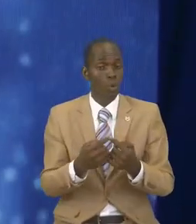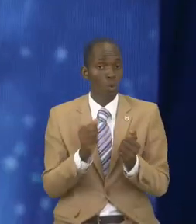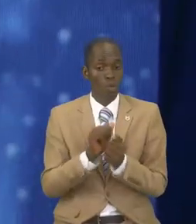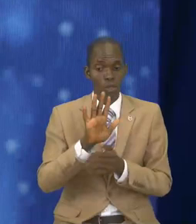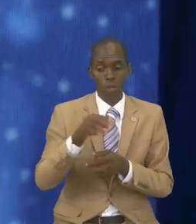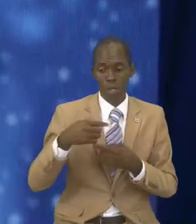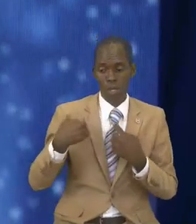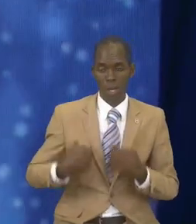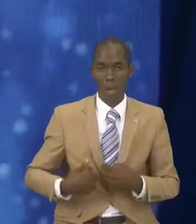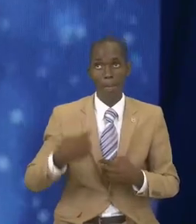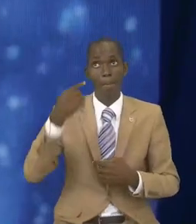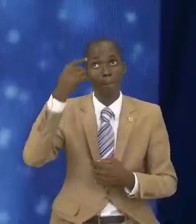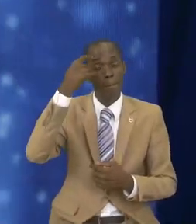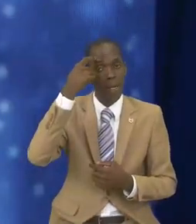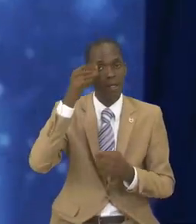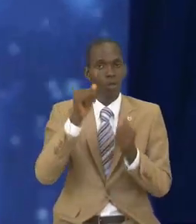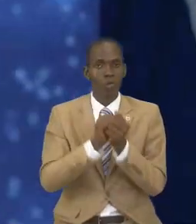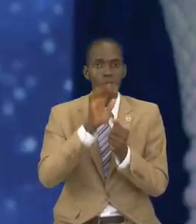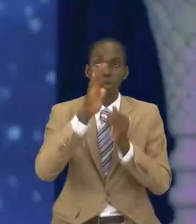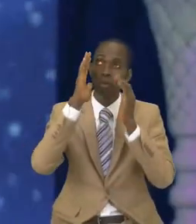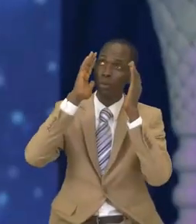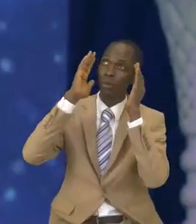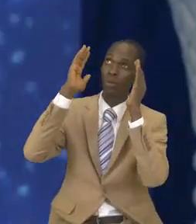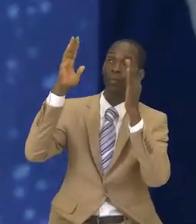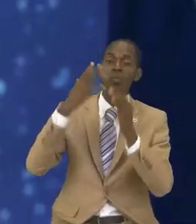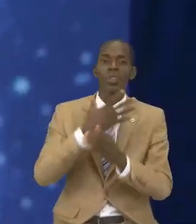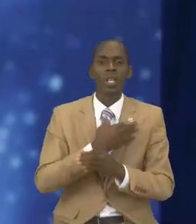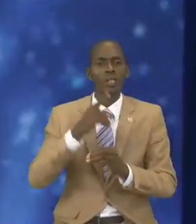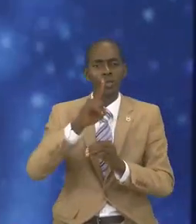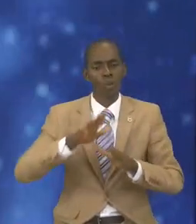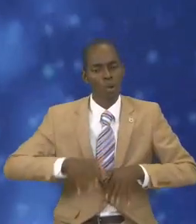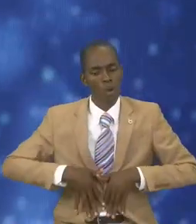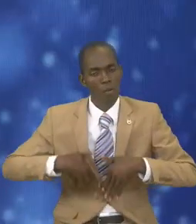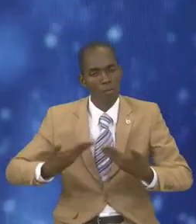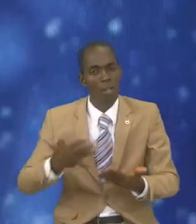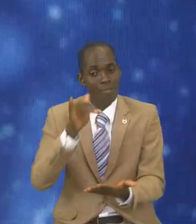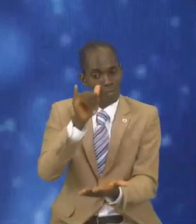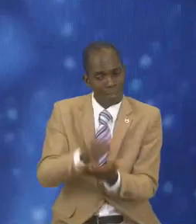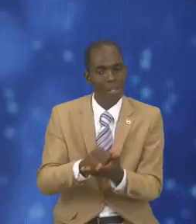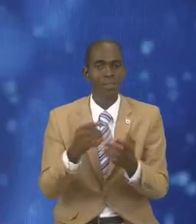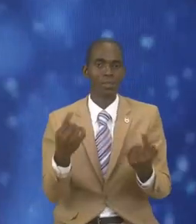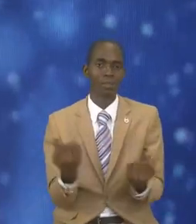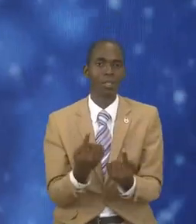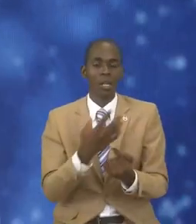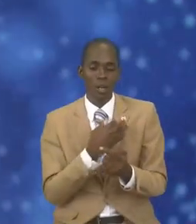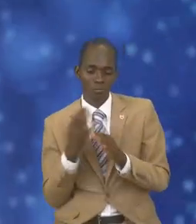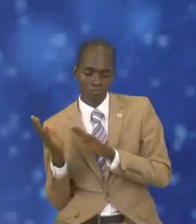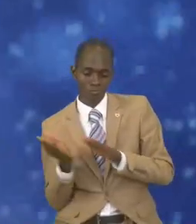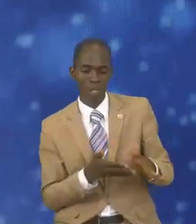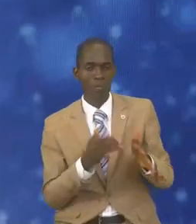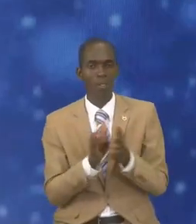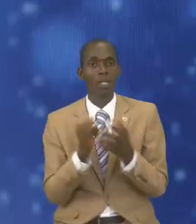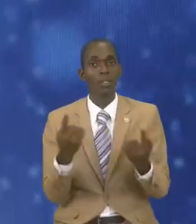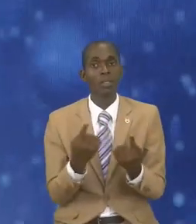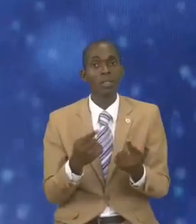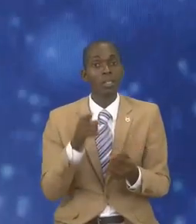cœur, avec ton esprit, avec la concentration, et tu confesses ce péché, et tu abandonnes ce péché,